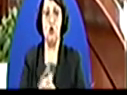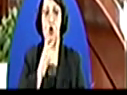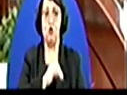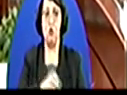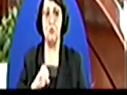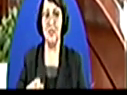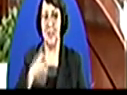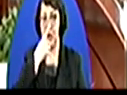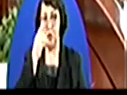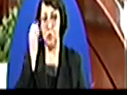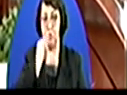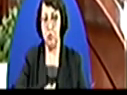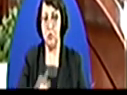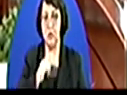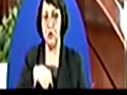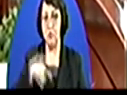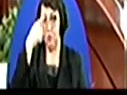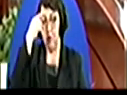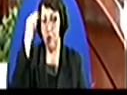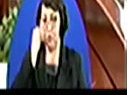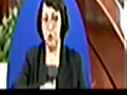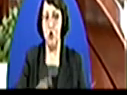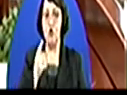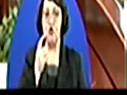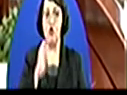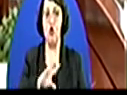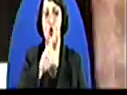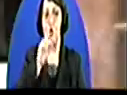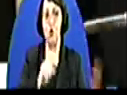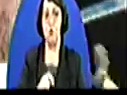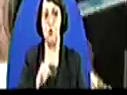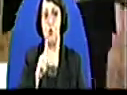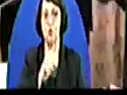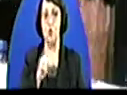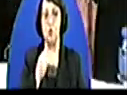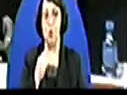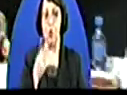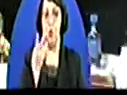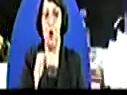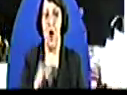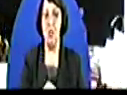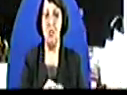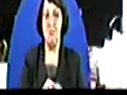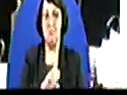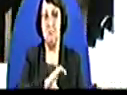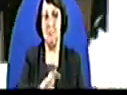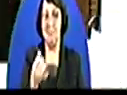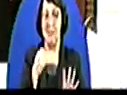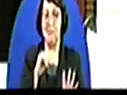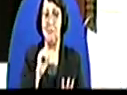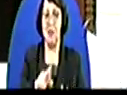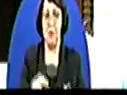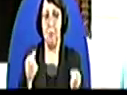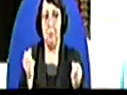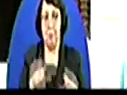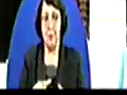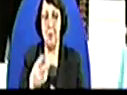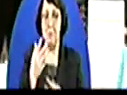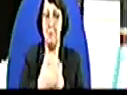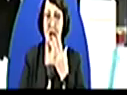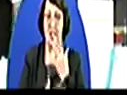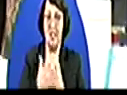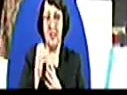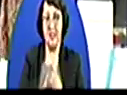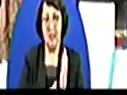ард улсаас Монгол улсад хөрөнгө оруулагчдын зунхаа нэгэмлэгээс 70 сая төгрөгийн үн бүхий эмнэлгийн хувцас Бэйли N95 амны